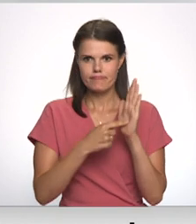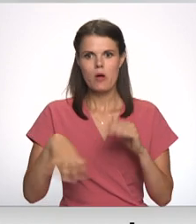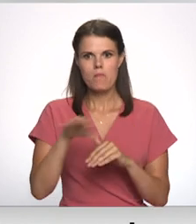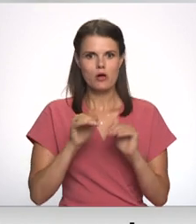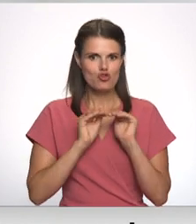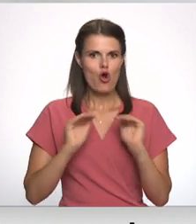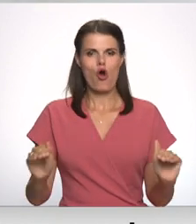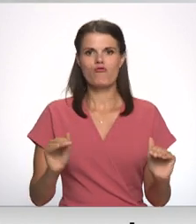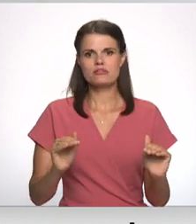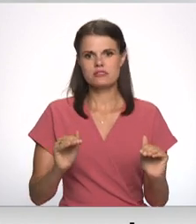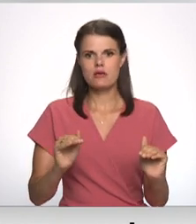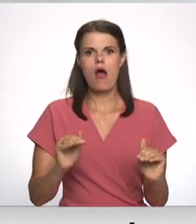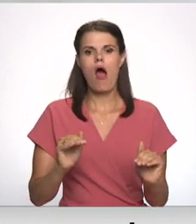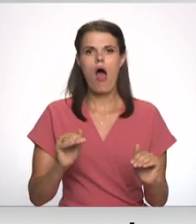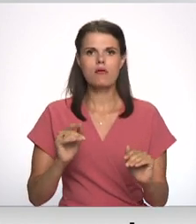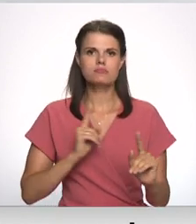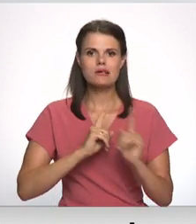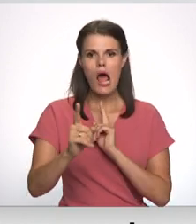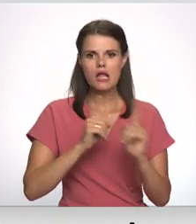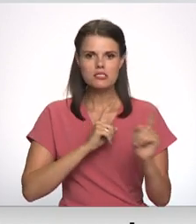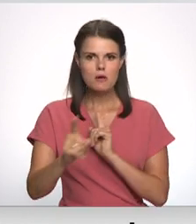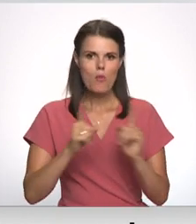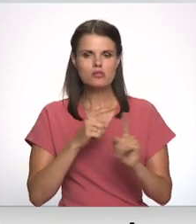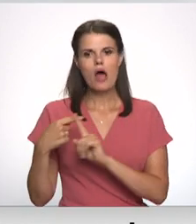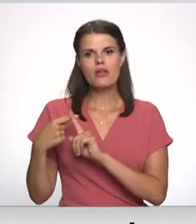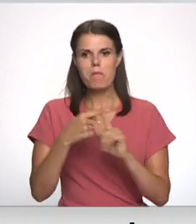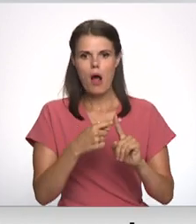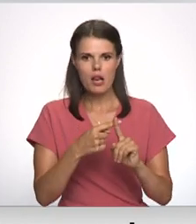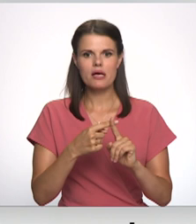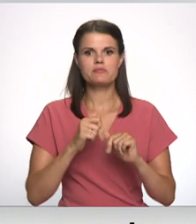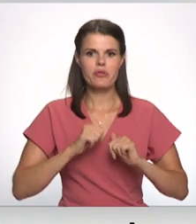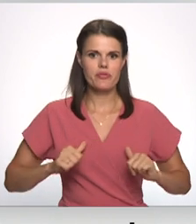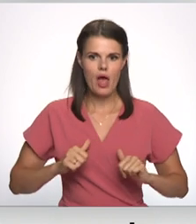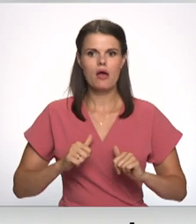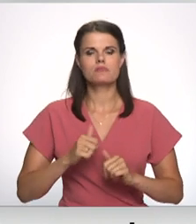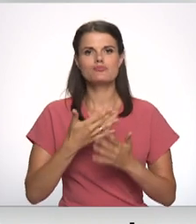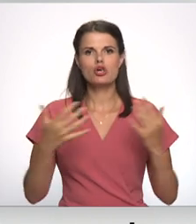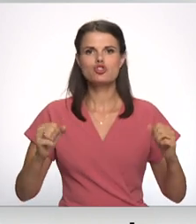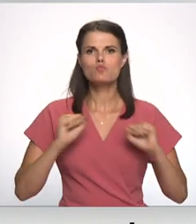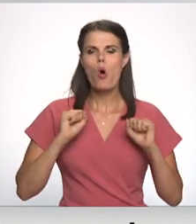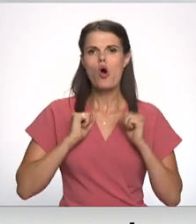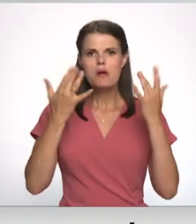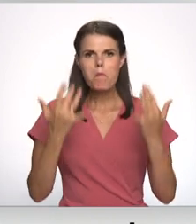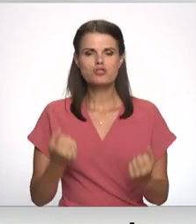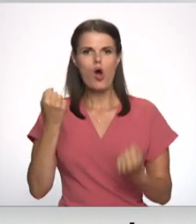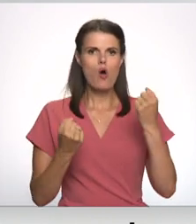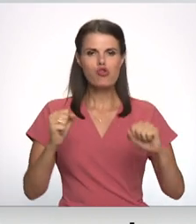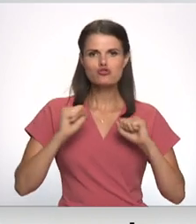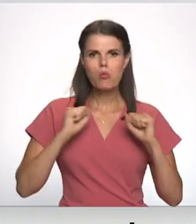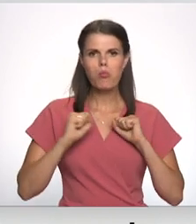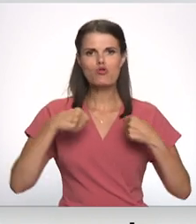Neatliekamās medicīniskās palīdzības dienas apkalpojumu pasakumus, dažādus pasakumus, sporta pasakumu, autosporta,